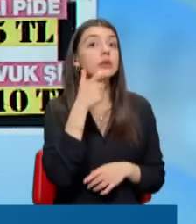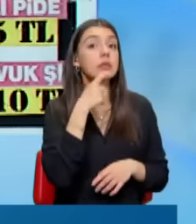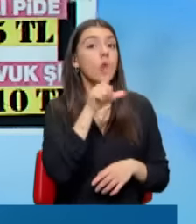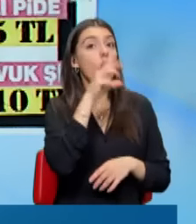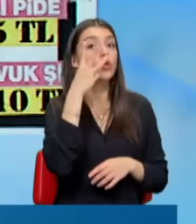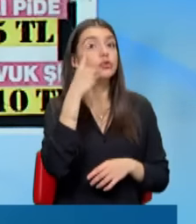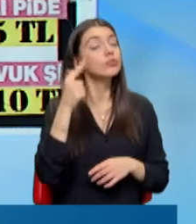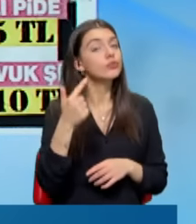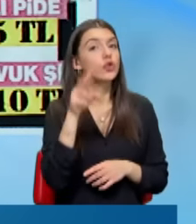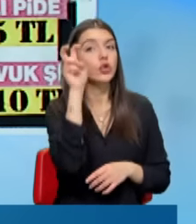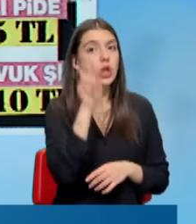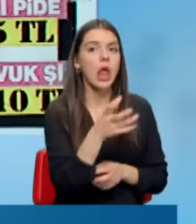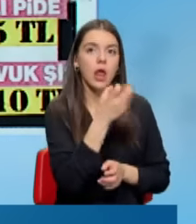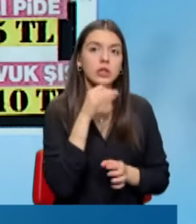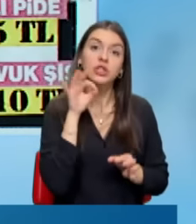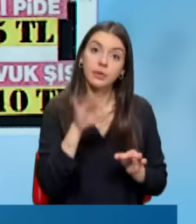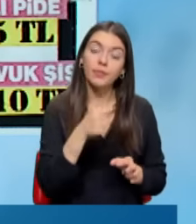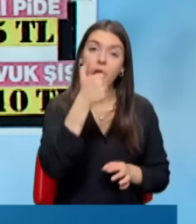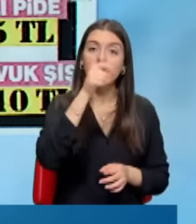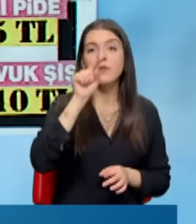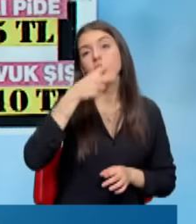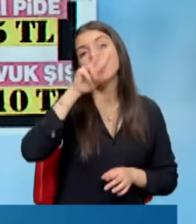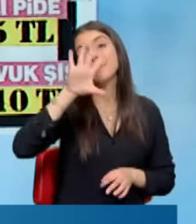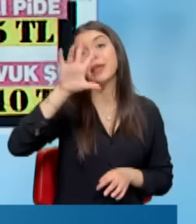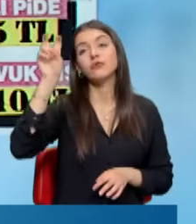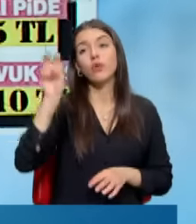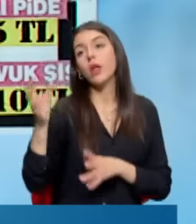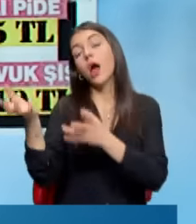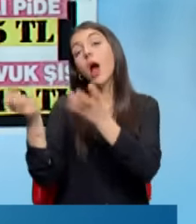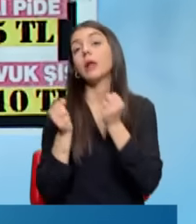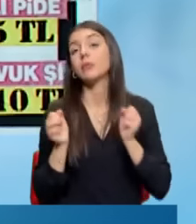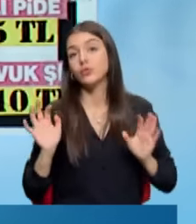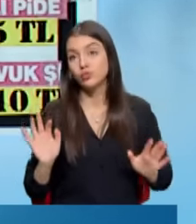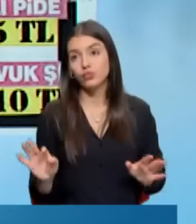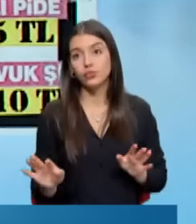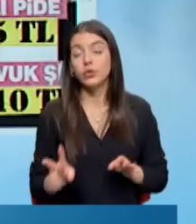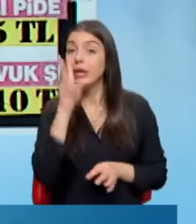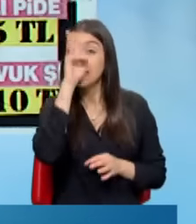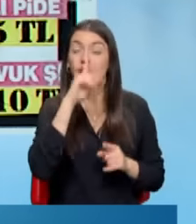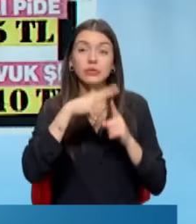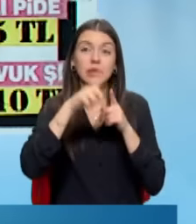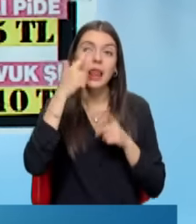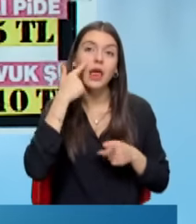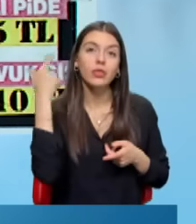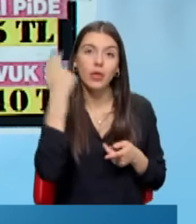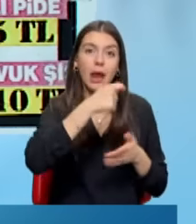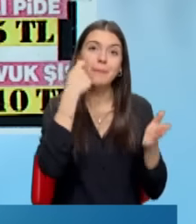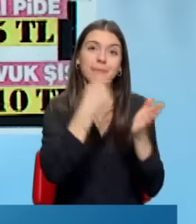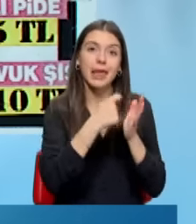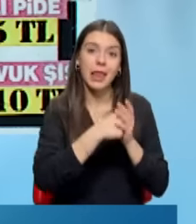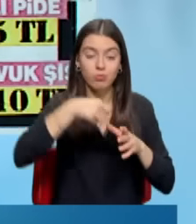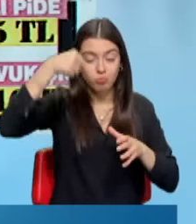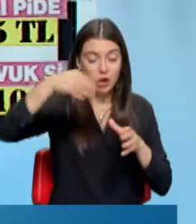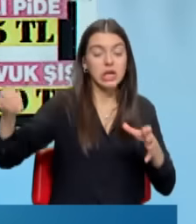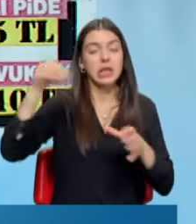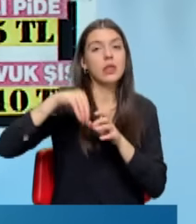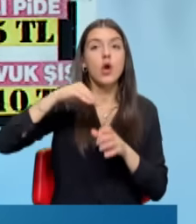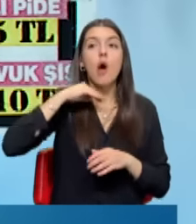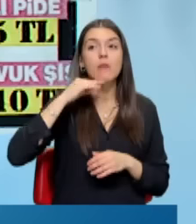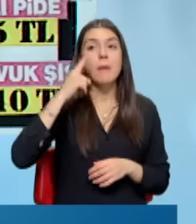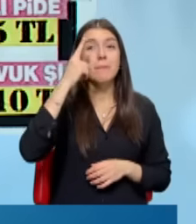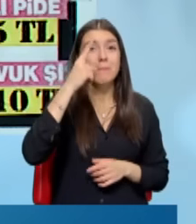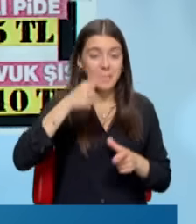13,5 dolar alınıyordu. Şimdi ise 6,25 dolar alınabiliyor. 200 lirayla markette poşet dolmuyor, bir